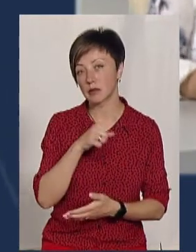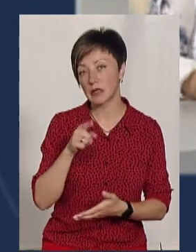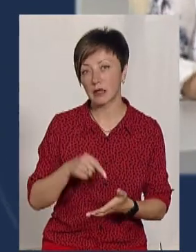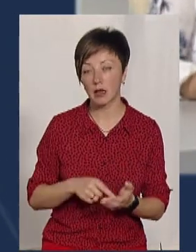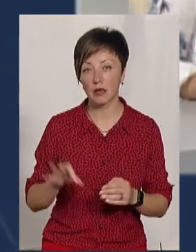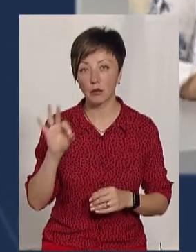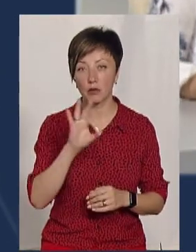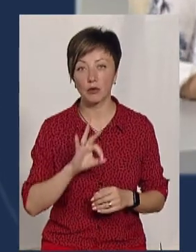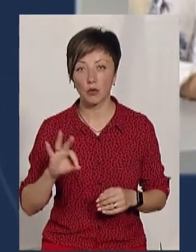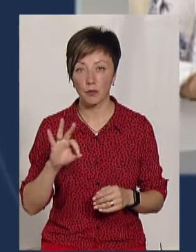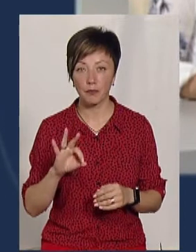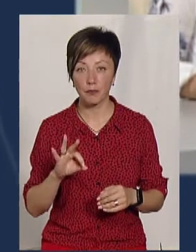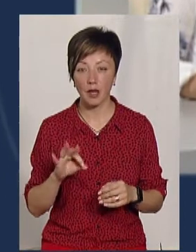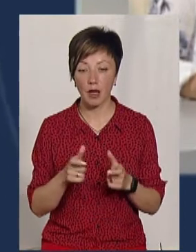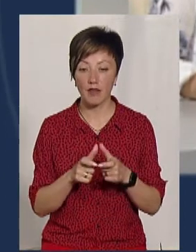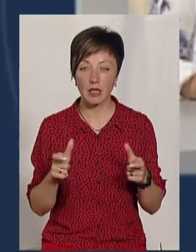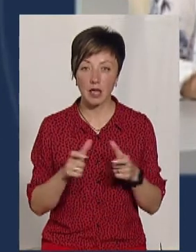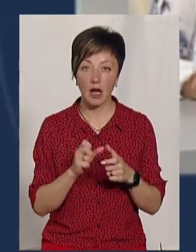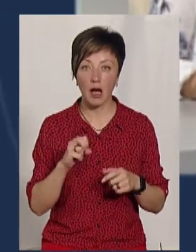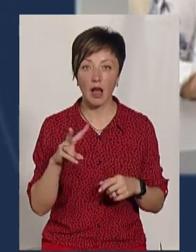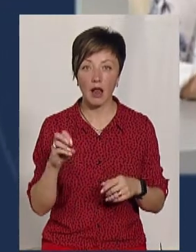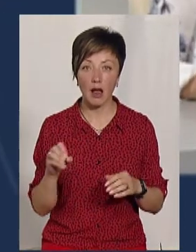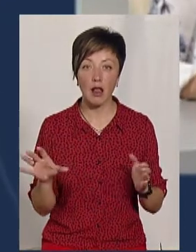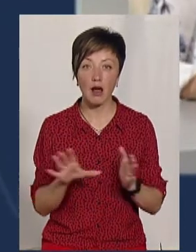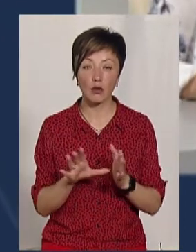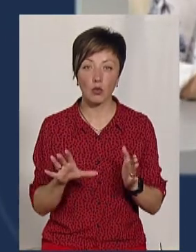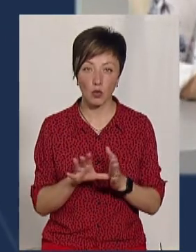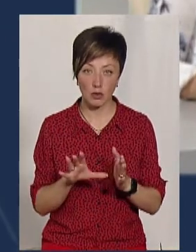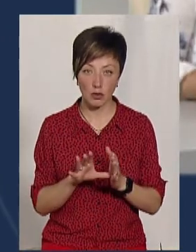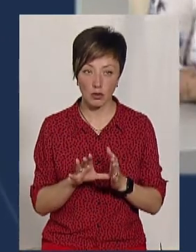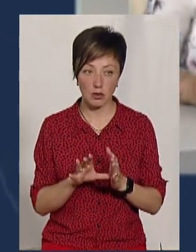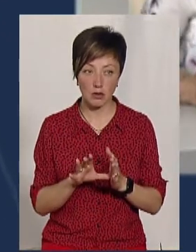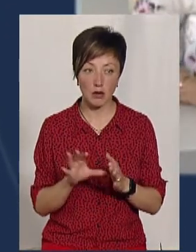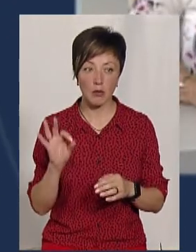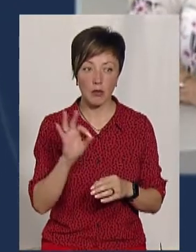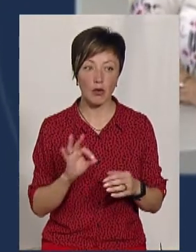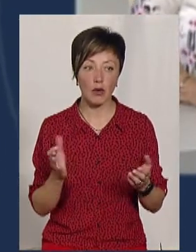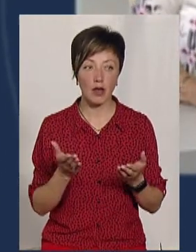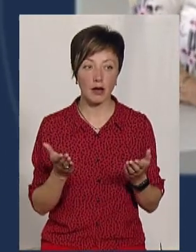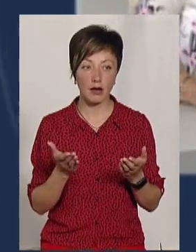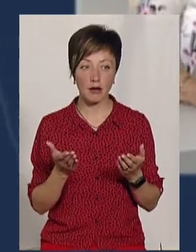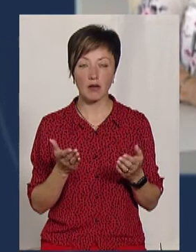питання про квитки, але вже електронні, про